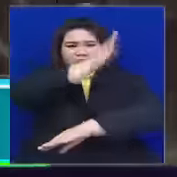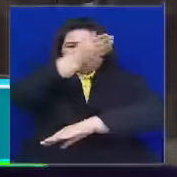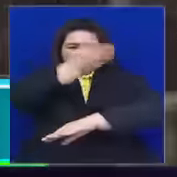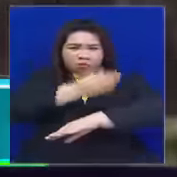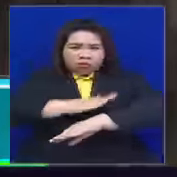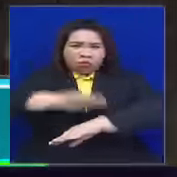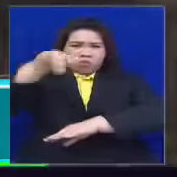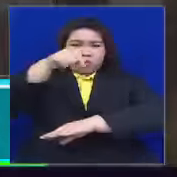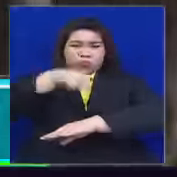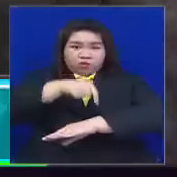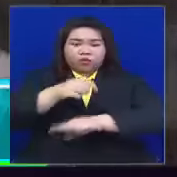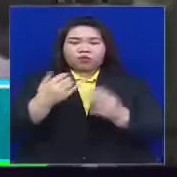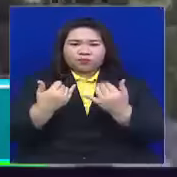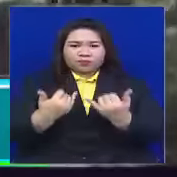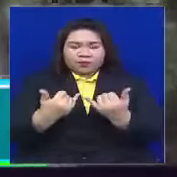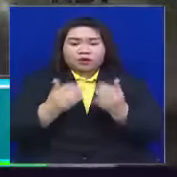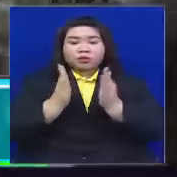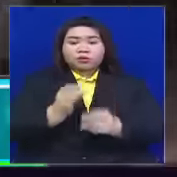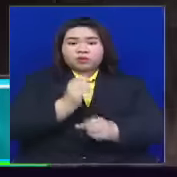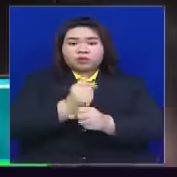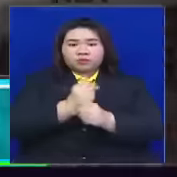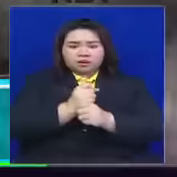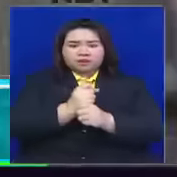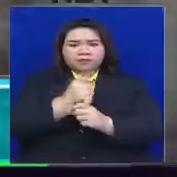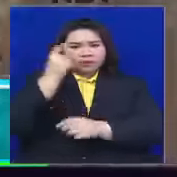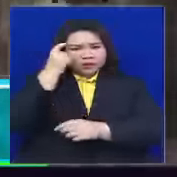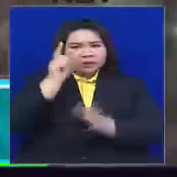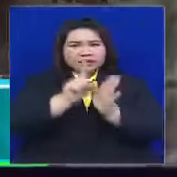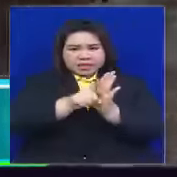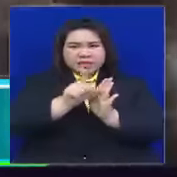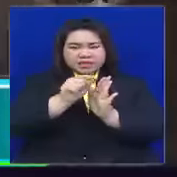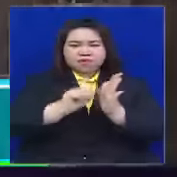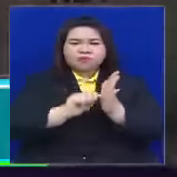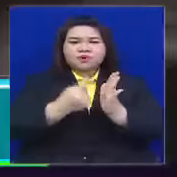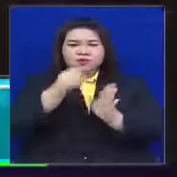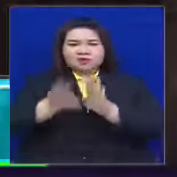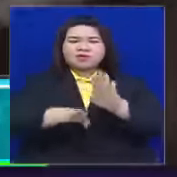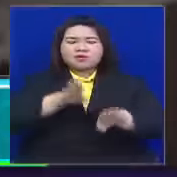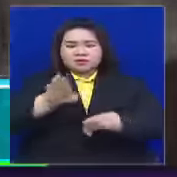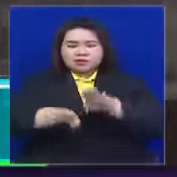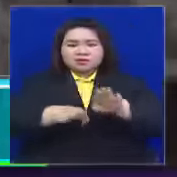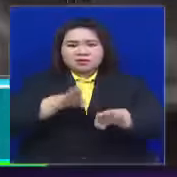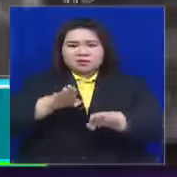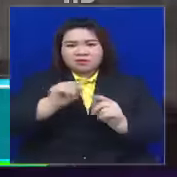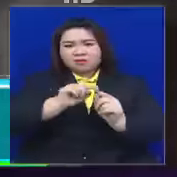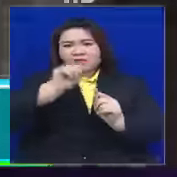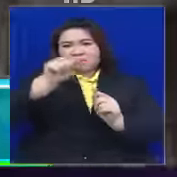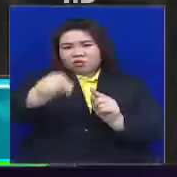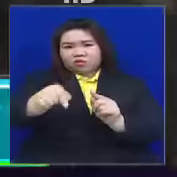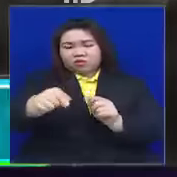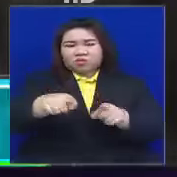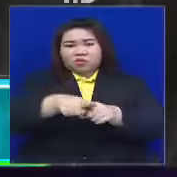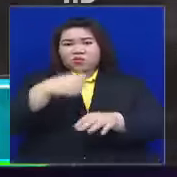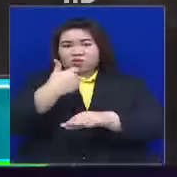แต่ว่าตอนนี้เองเจ้าหน้าที่ก็อีกประมาณสัก20 นาทีก็จะเริ่มเดินเท้าเพื่อไปยังจุดที่ทางผู้บังคับบัญช